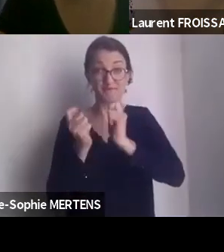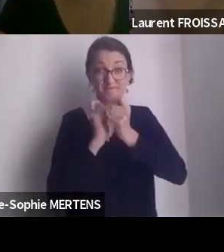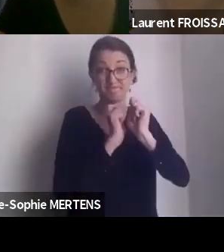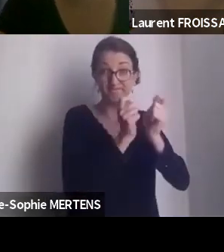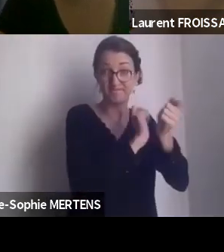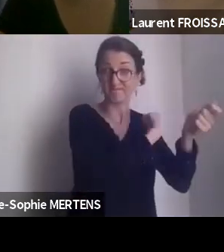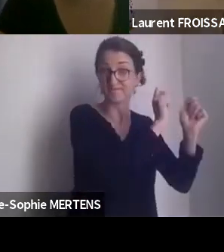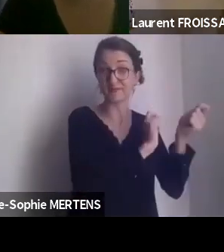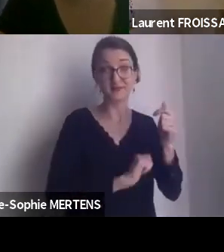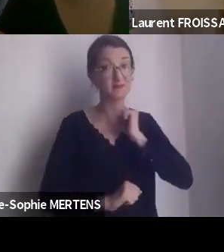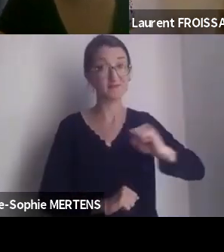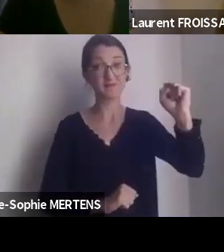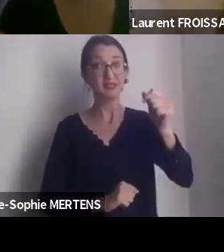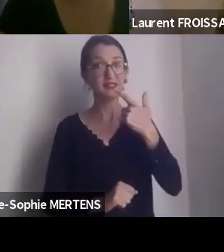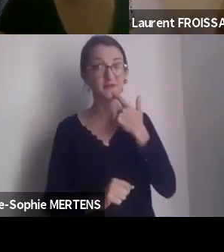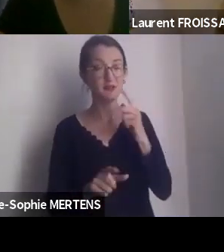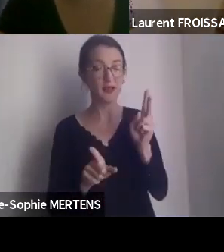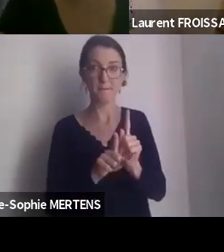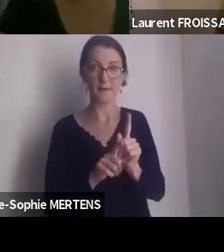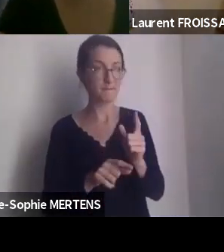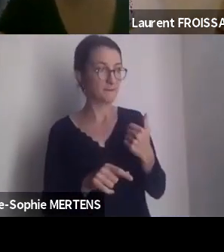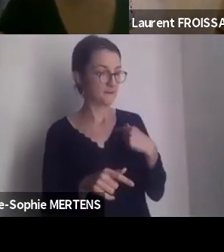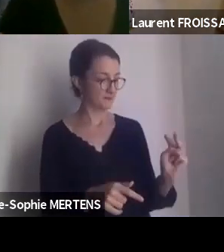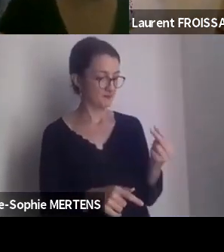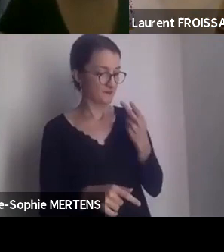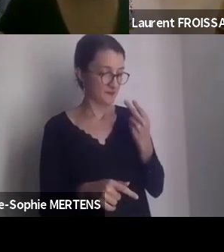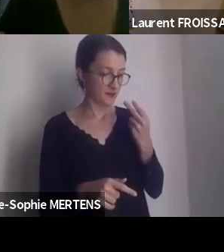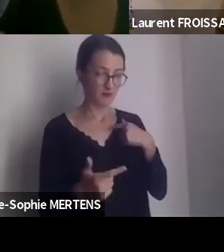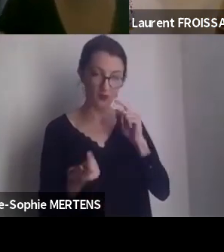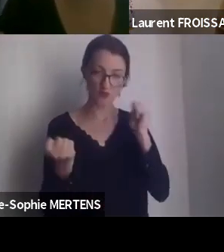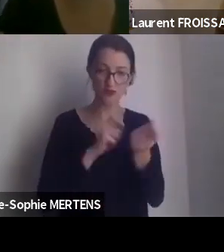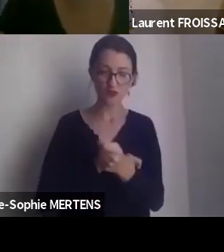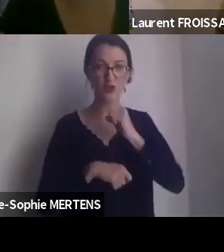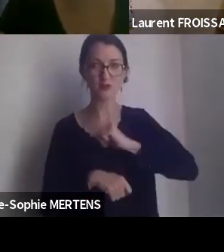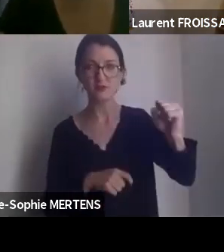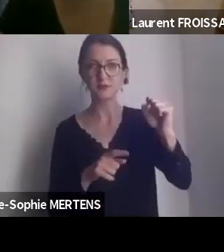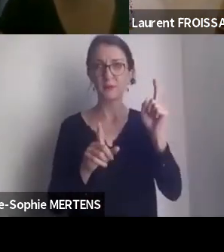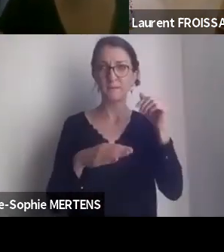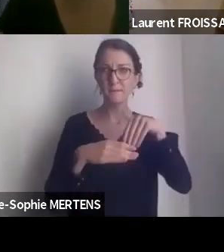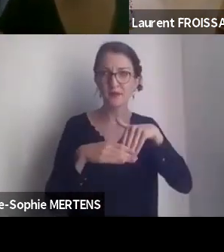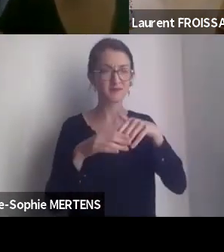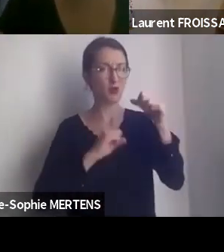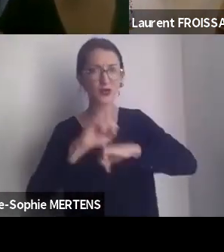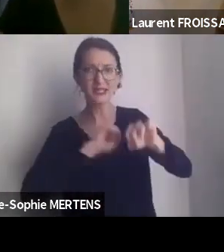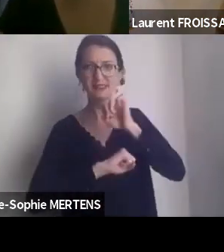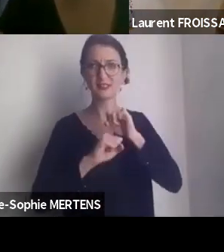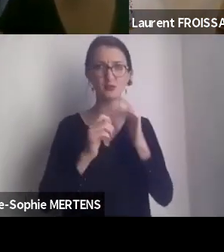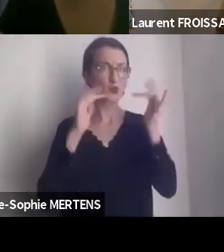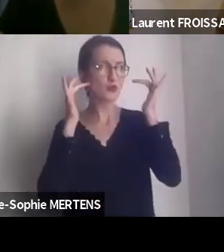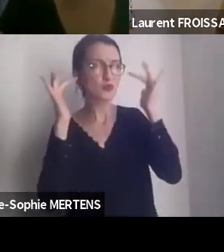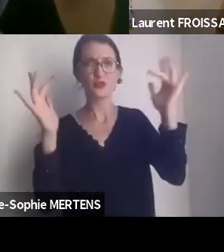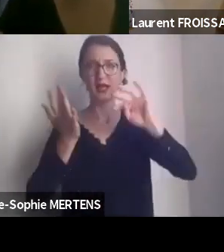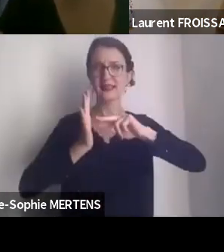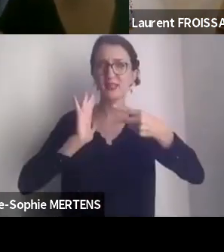transformer, transformer à la fois notre organisation en termes culturels, technologiques, organisationnels, et